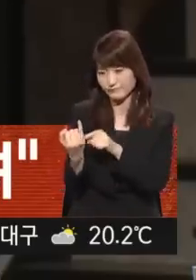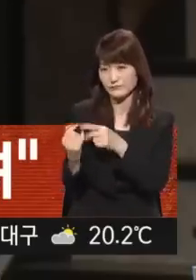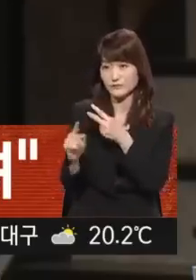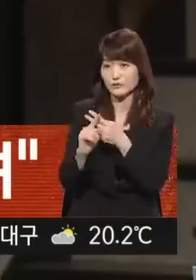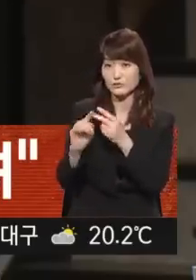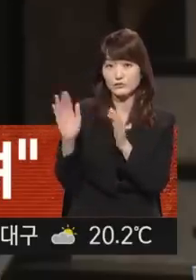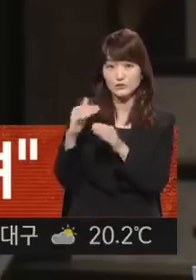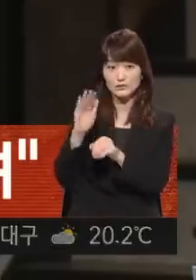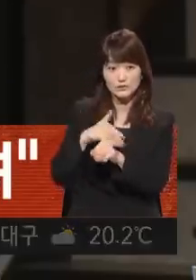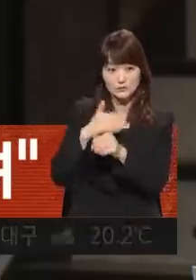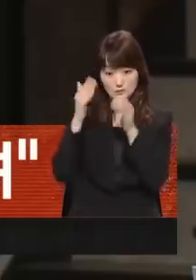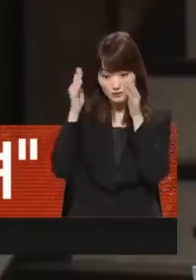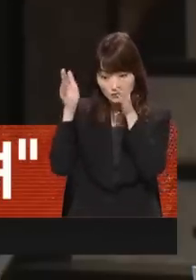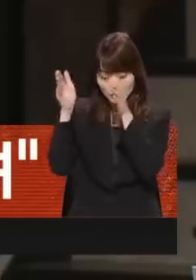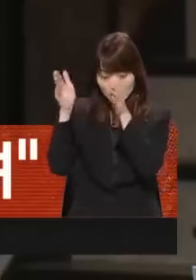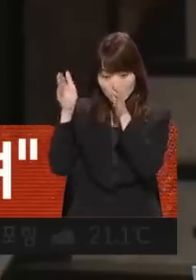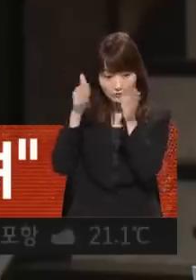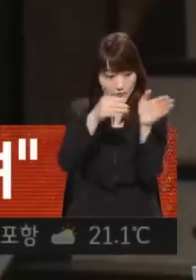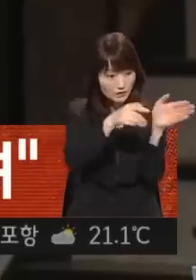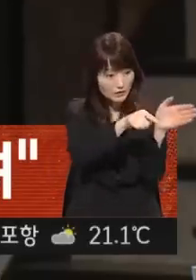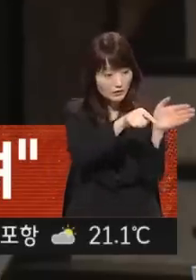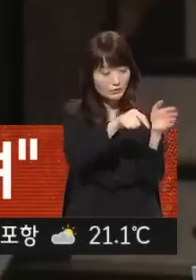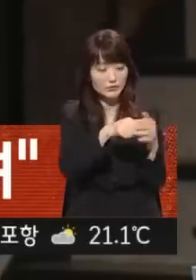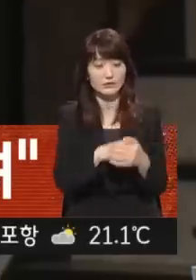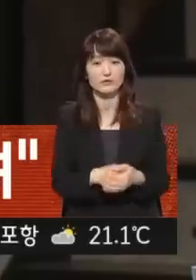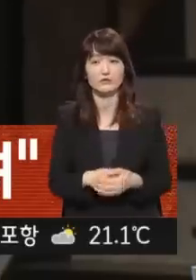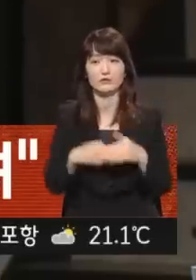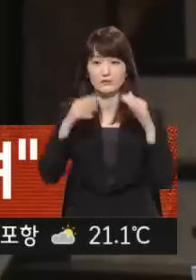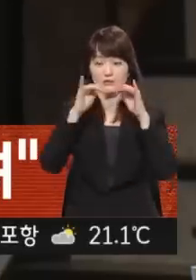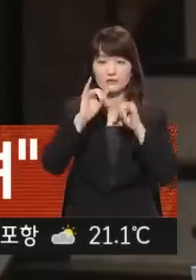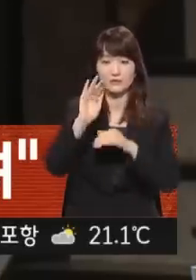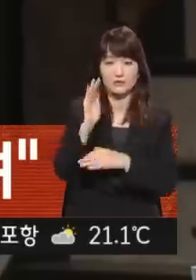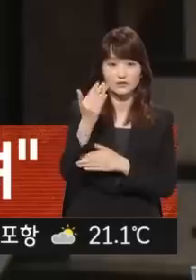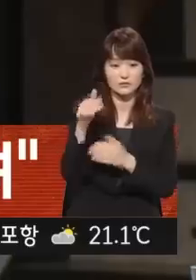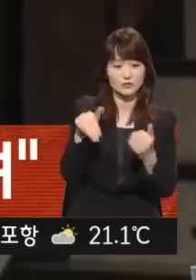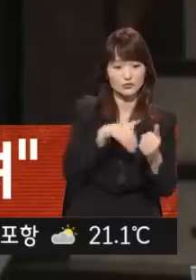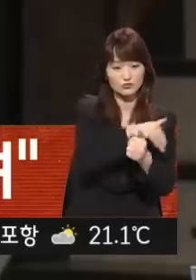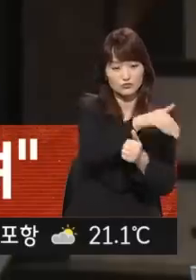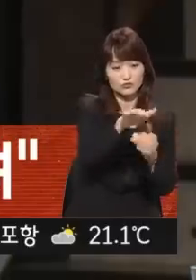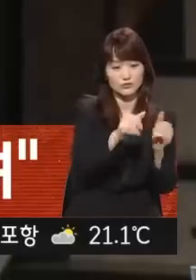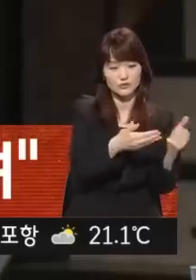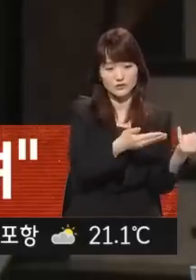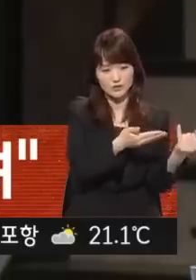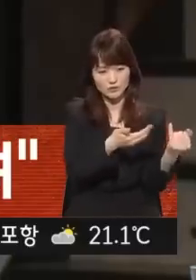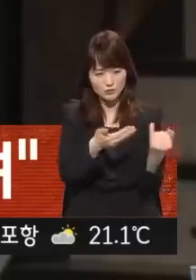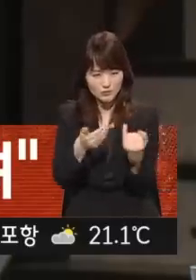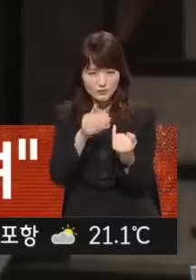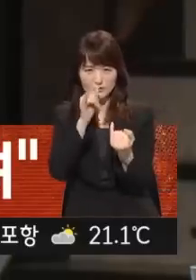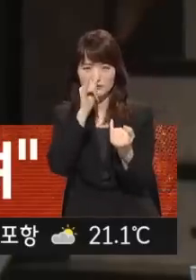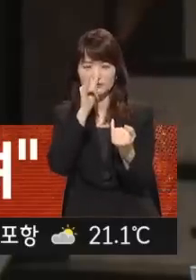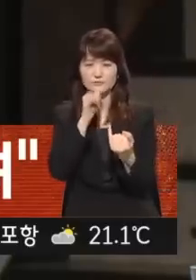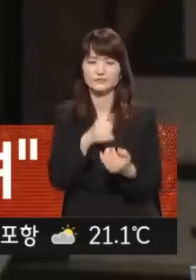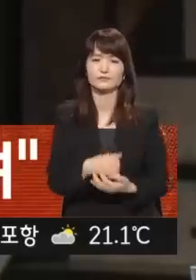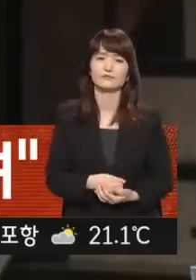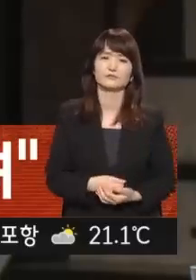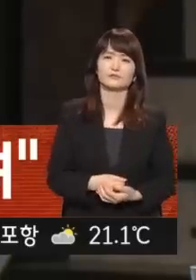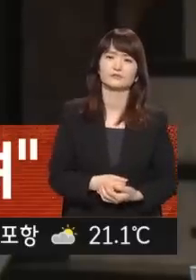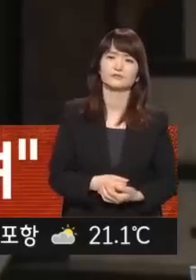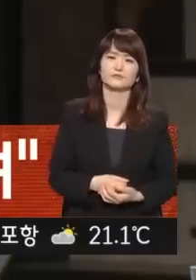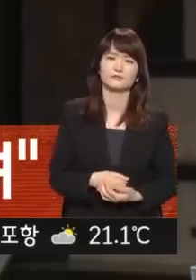잘못된 방향으로 가게 되면 또 나중에 어른이 돼 가지고 주위에 있는 사람들 유인하는 그런 역할을 할 수도 있다라고 하는 그런 측면에서는